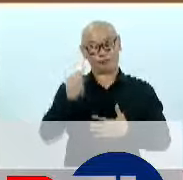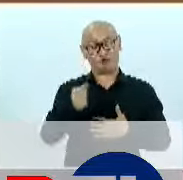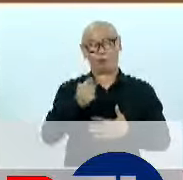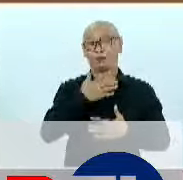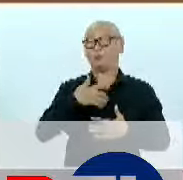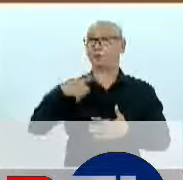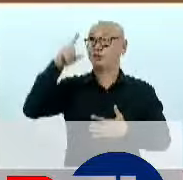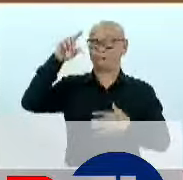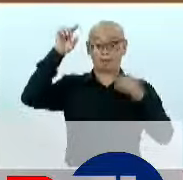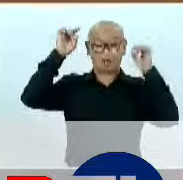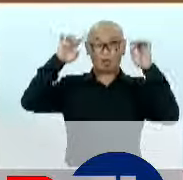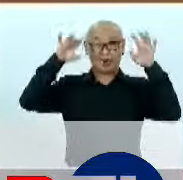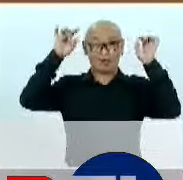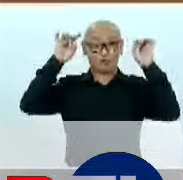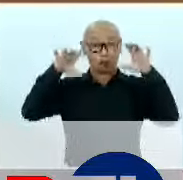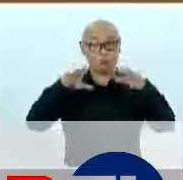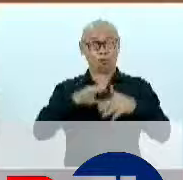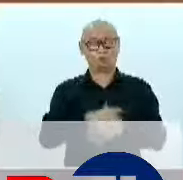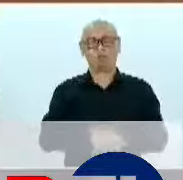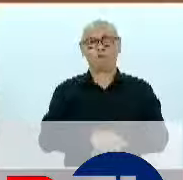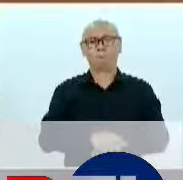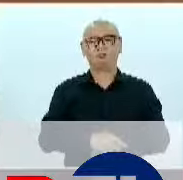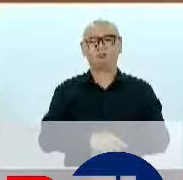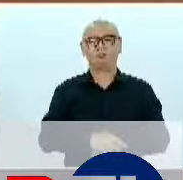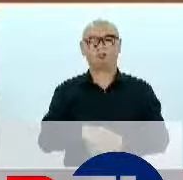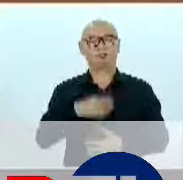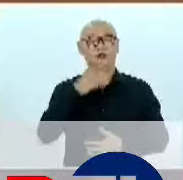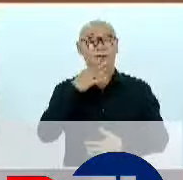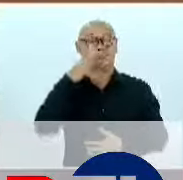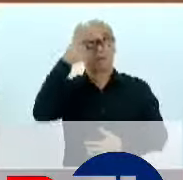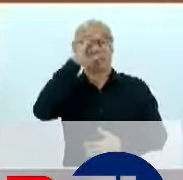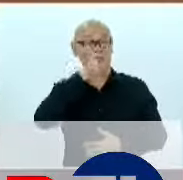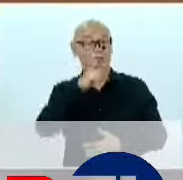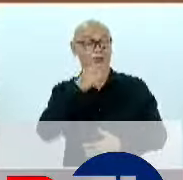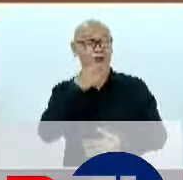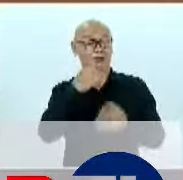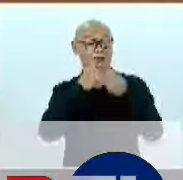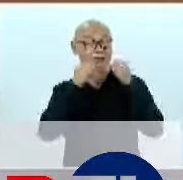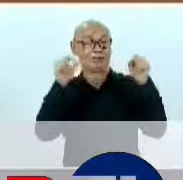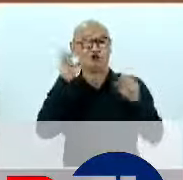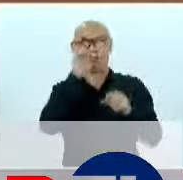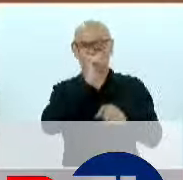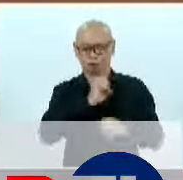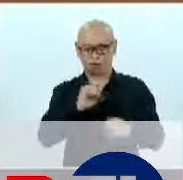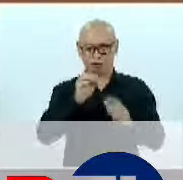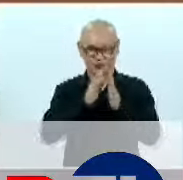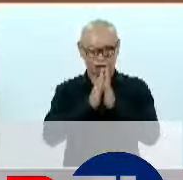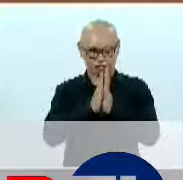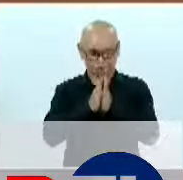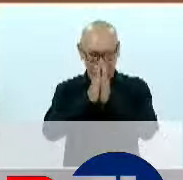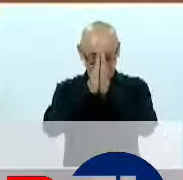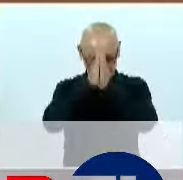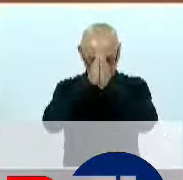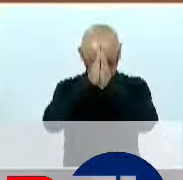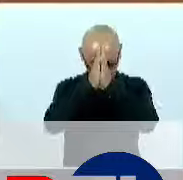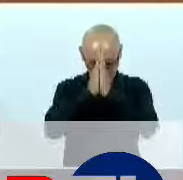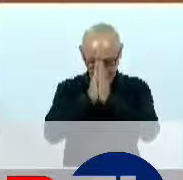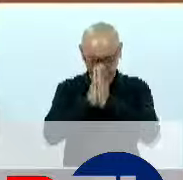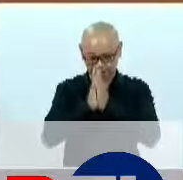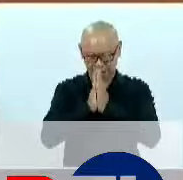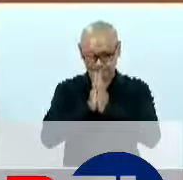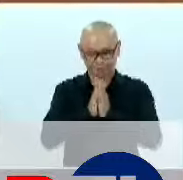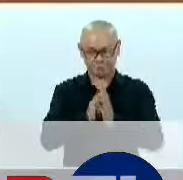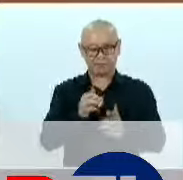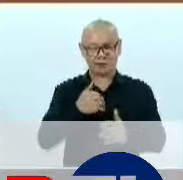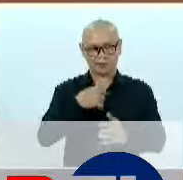warahmatullahi wabarakatuh Selamat malam Salam sejahtera om sastu namo budhaya Salam bajikan